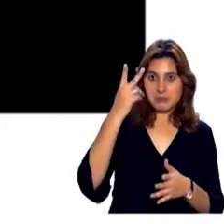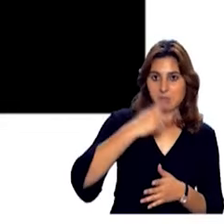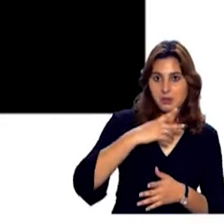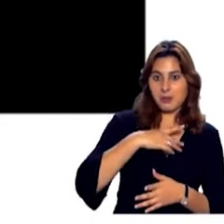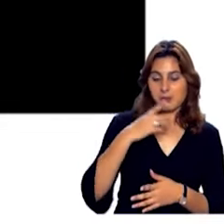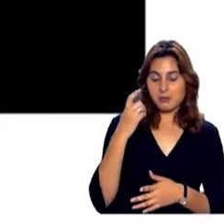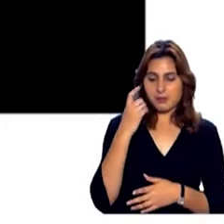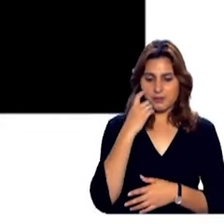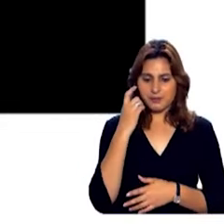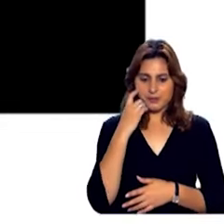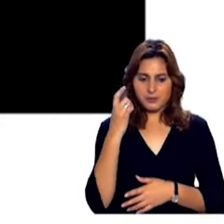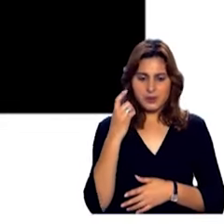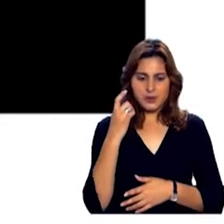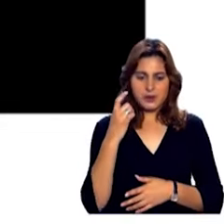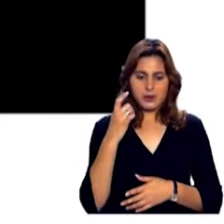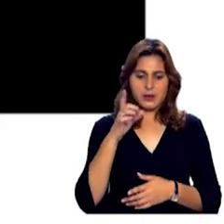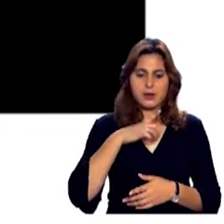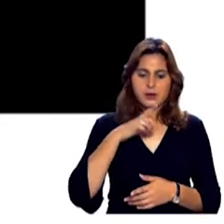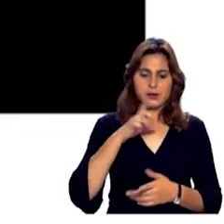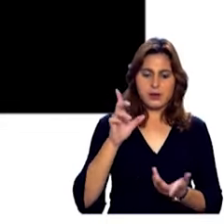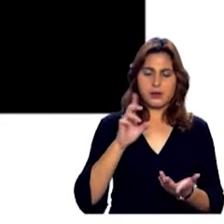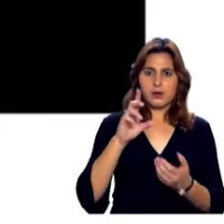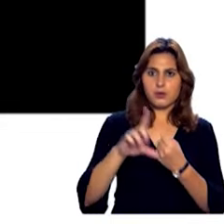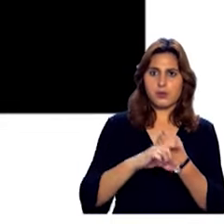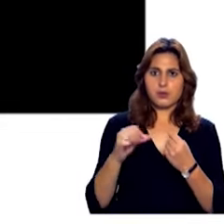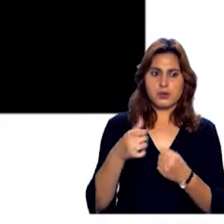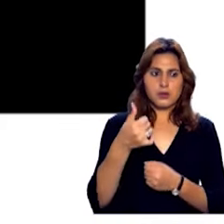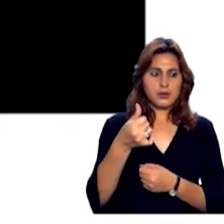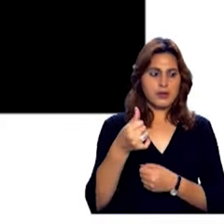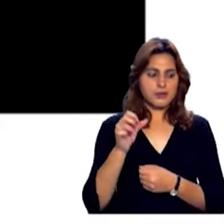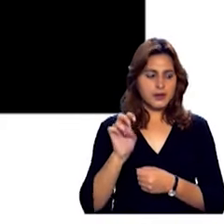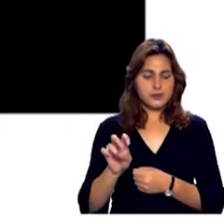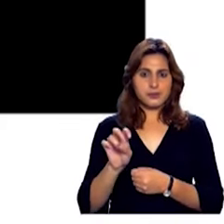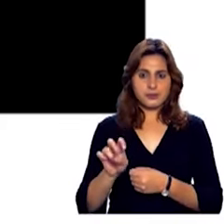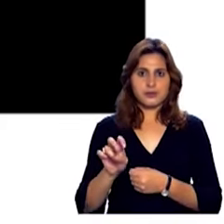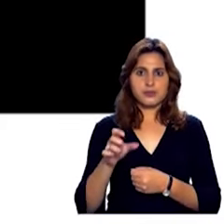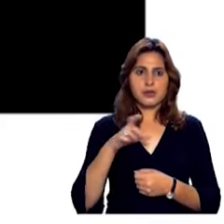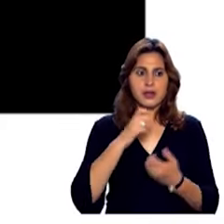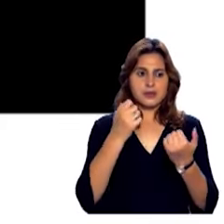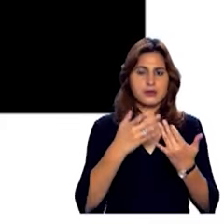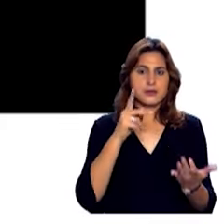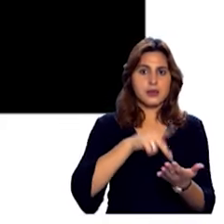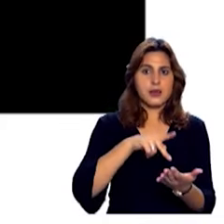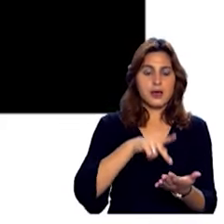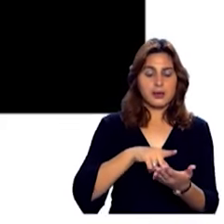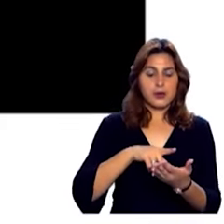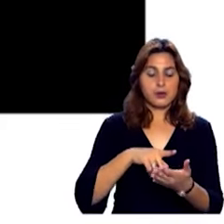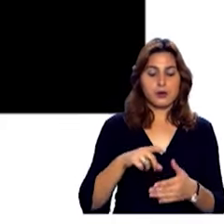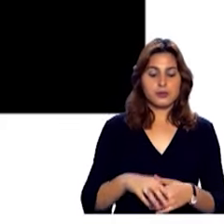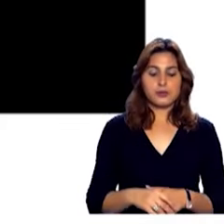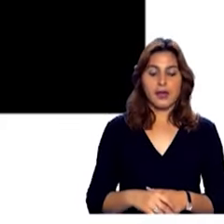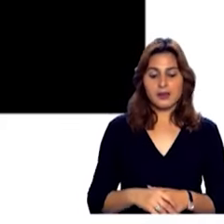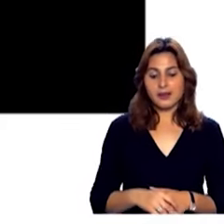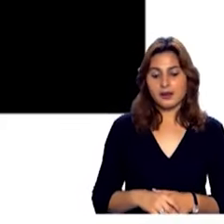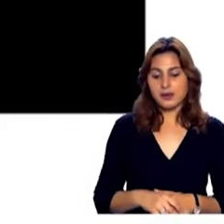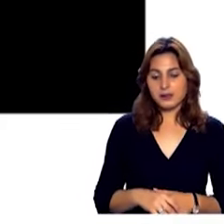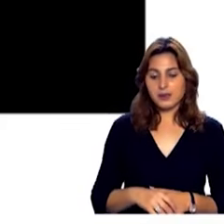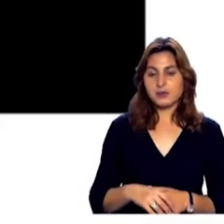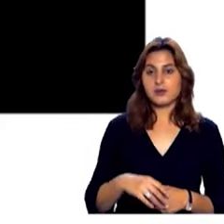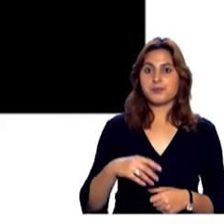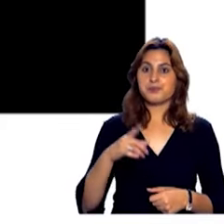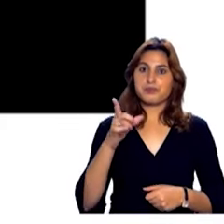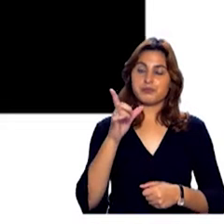65 di questa legge in realtà emanato in epoca fascista ma chiaramente ispirato Dal pensiero di calamandrei e questo